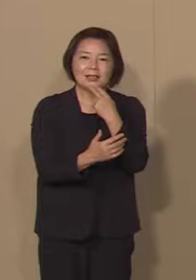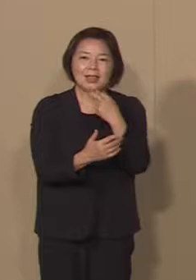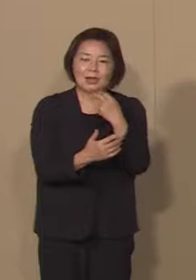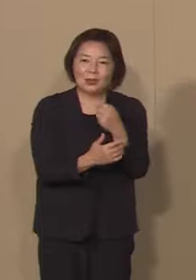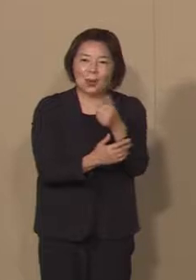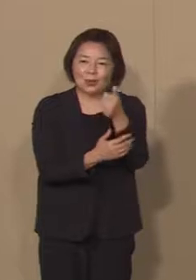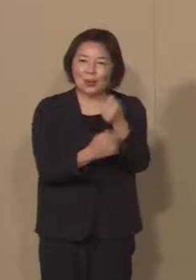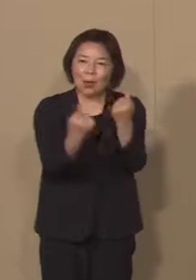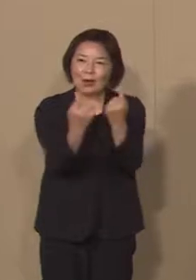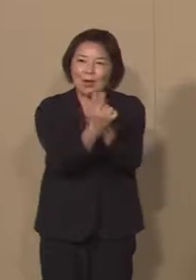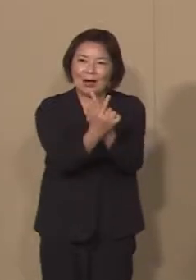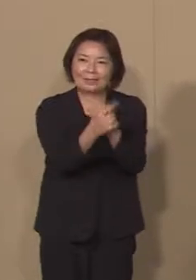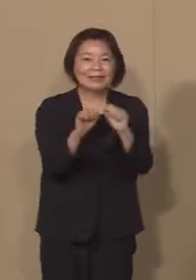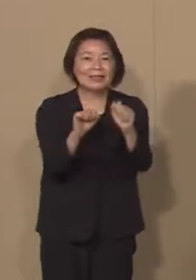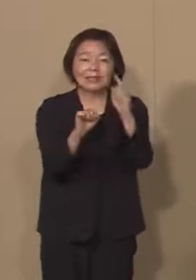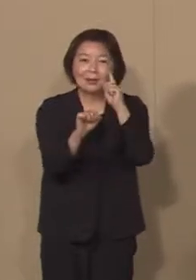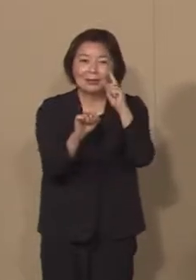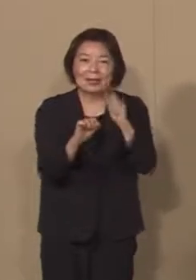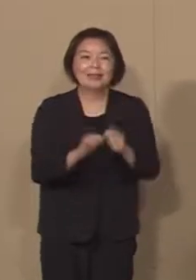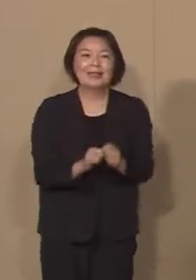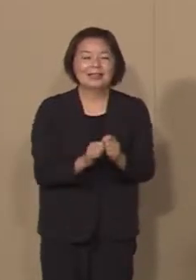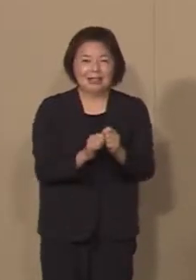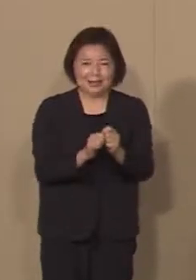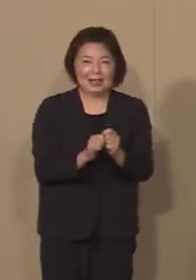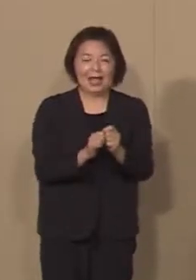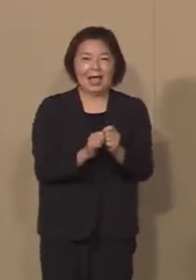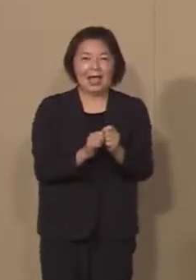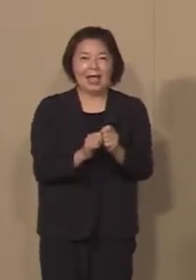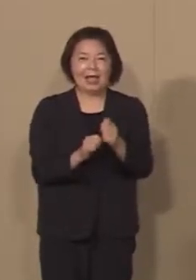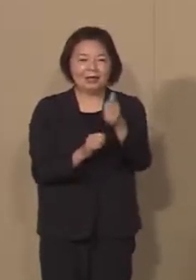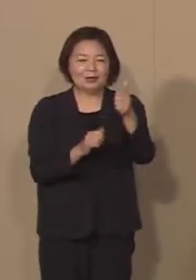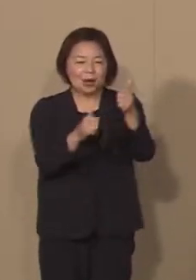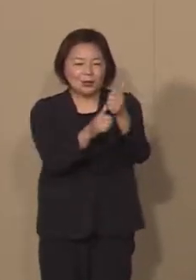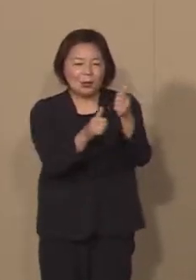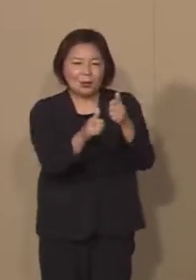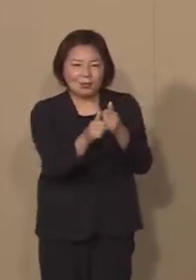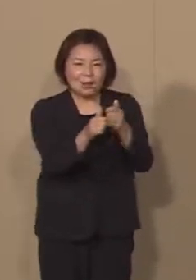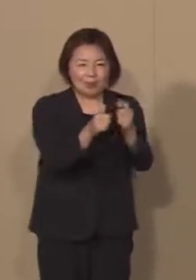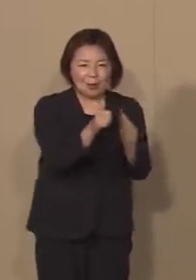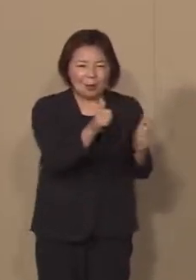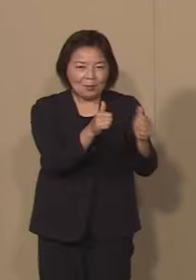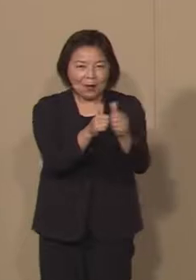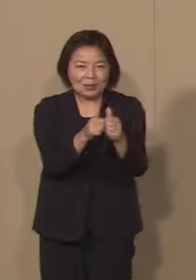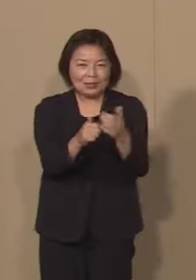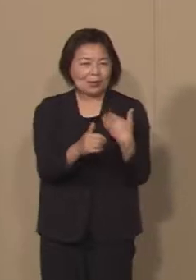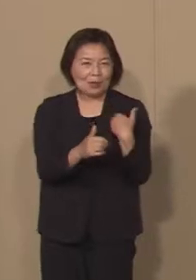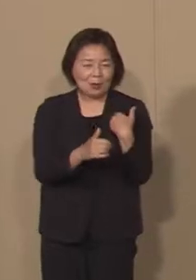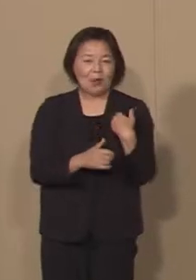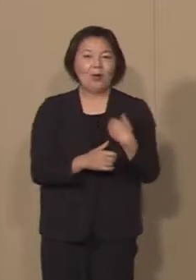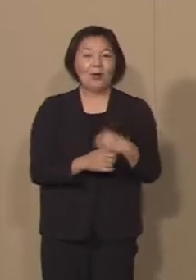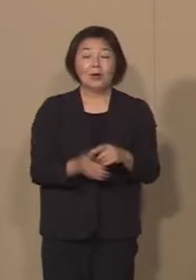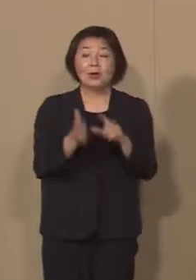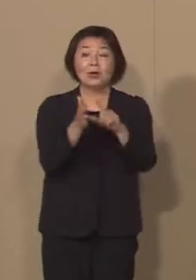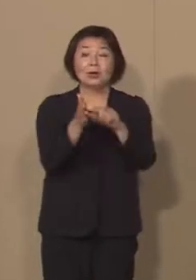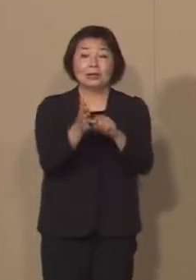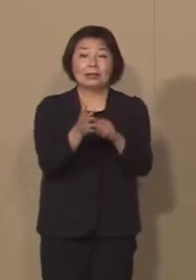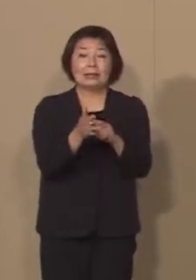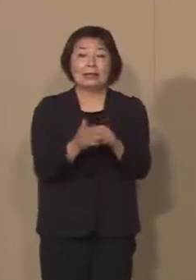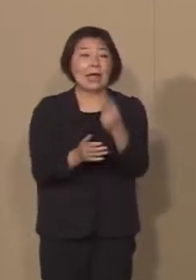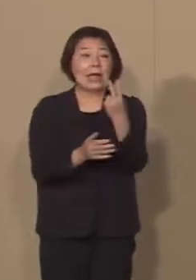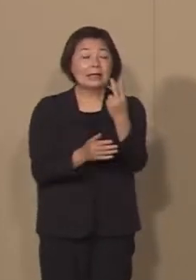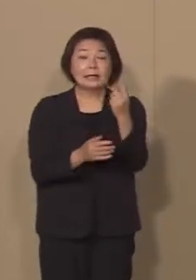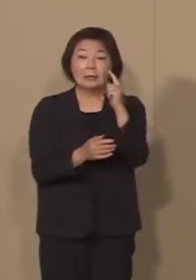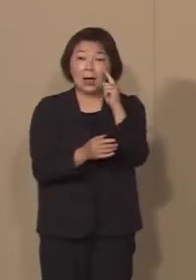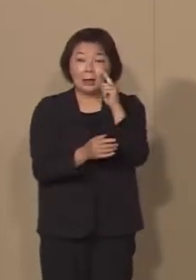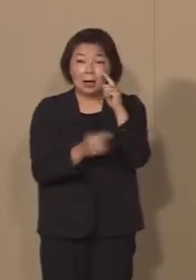ブーバーロスやイじゃあそのためねぜひあの二枚目の旅